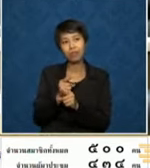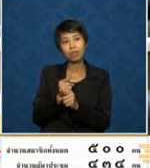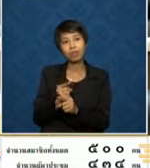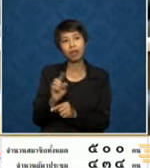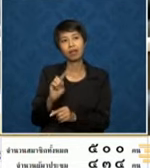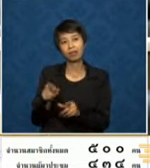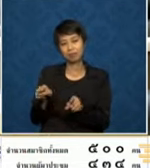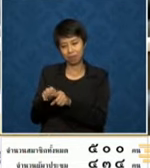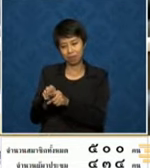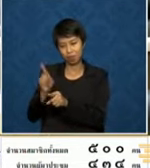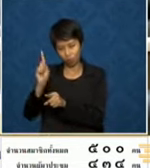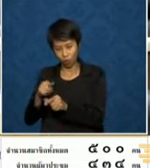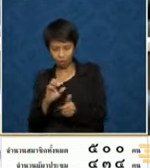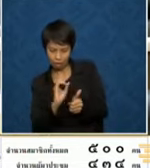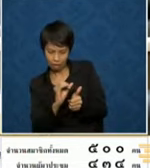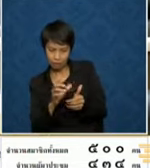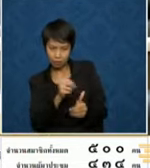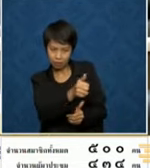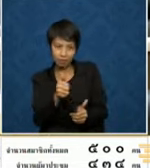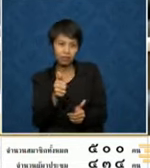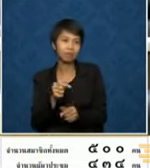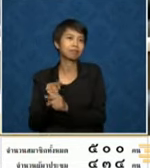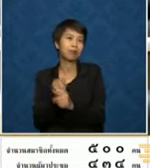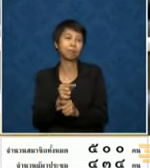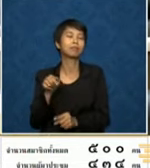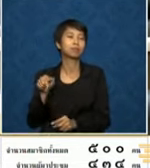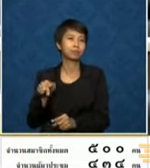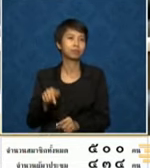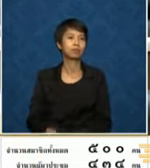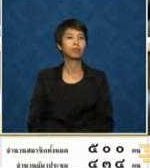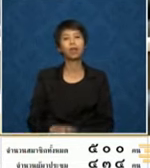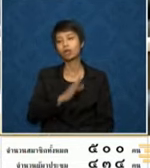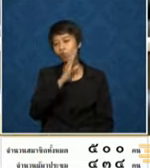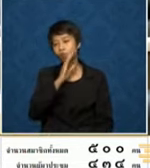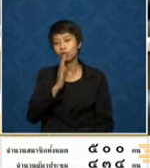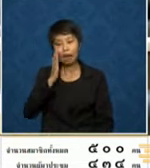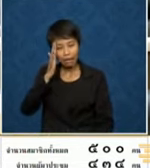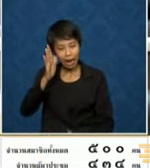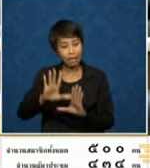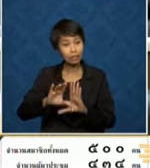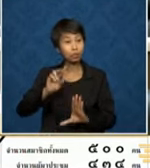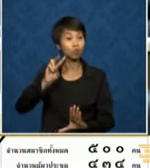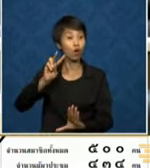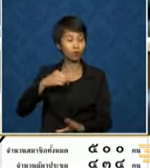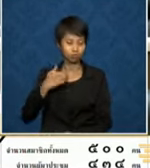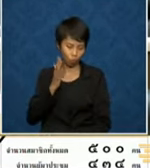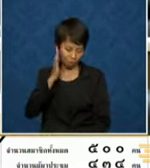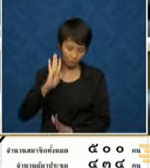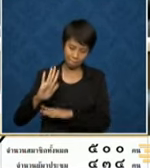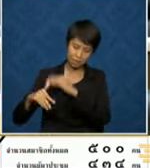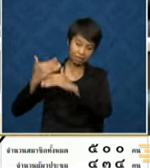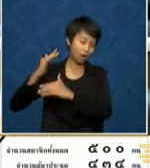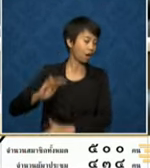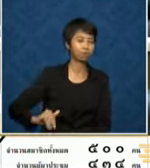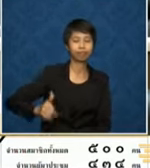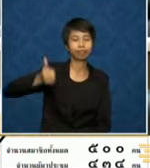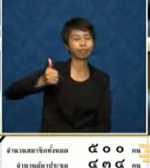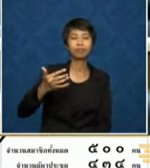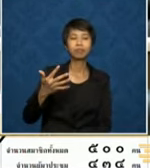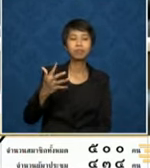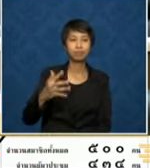จารย์ที่ปรึกษาอย่างเคร่งครัดในช่วงแรกนี้แต่ถ้าเทอมที่2ยังไม่พัฒนาตัวเองให้ดีขึ้นนะครับ เราก็ค